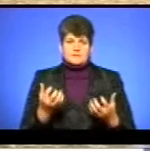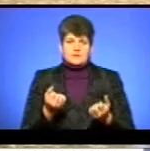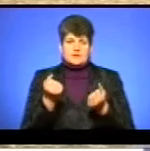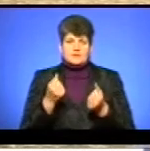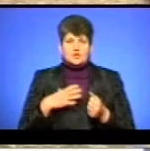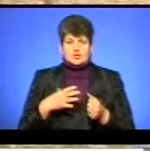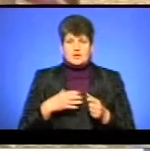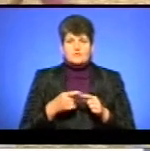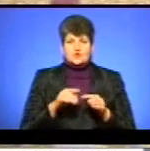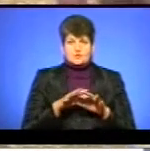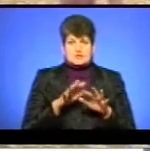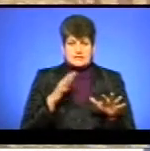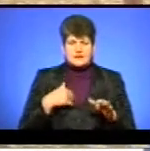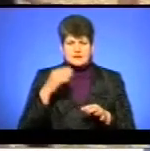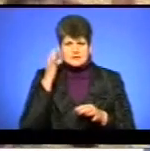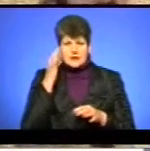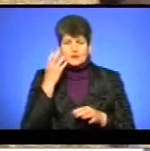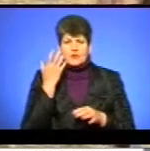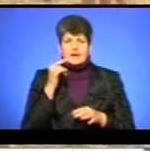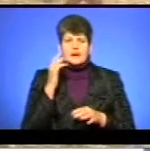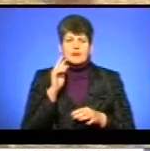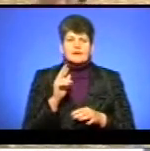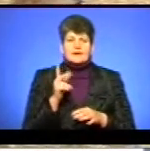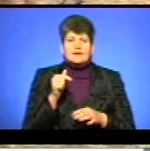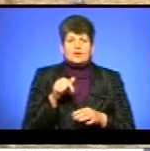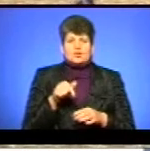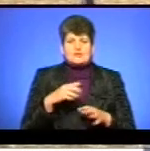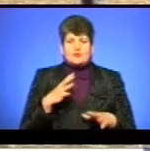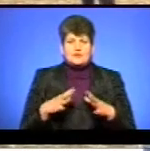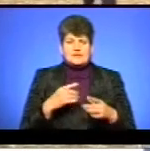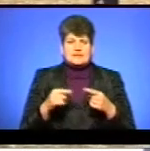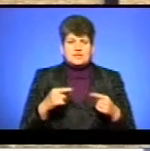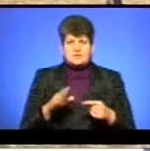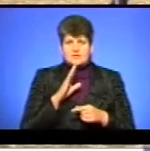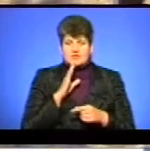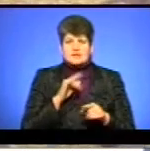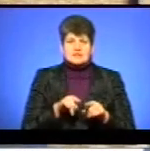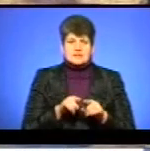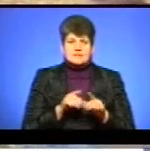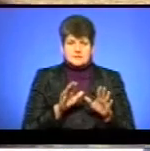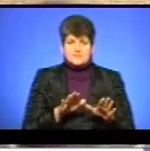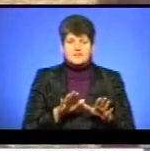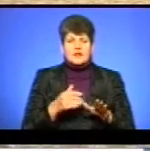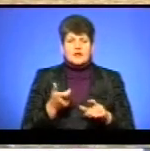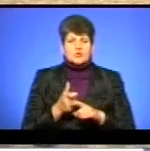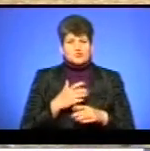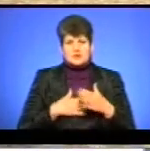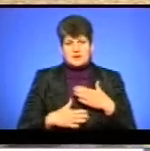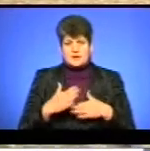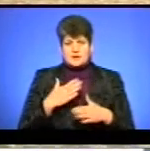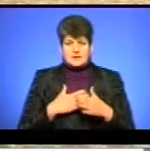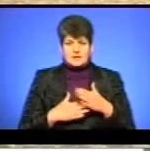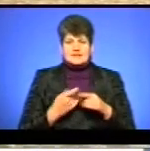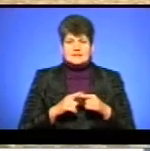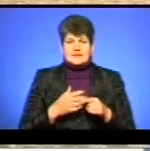чекають в цьому залі. Я згадую, як я тут тренувалася з іншими дівчатами, з цими ж самими. І я дуже раділа, це